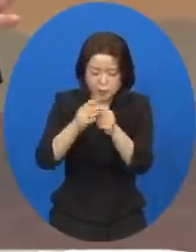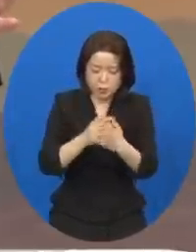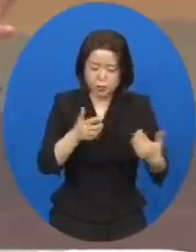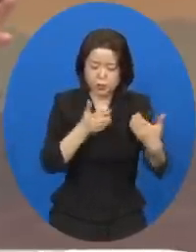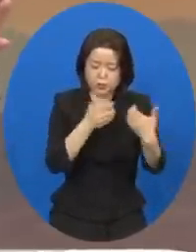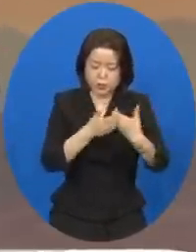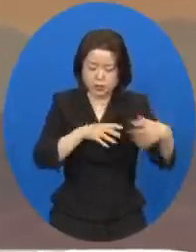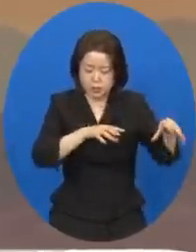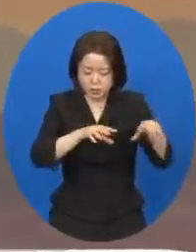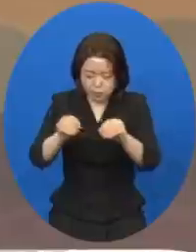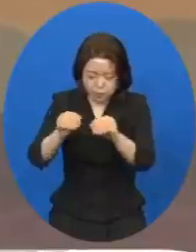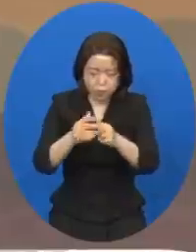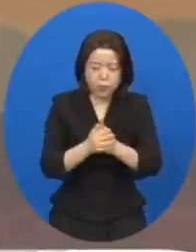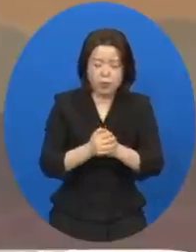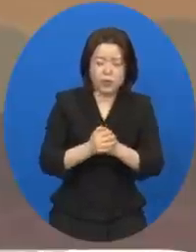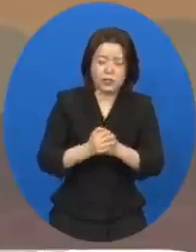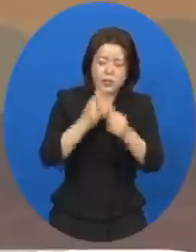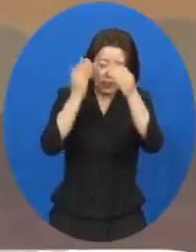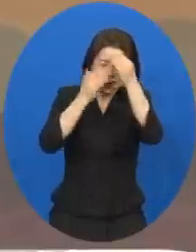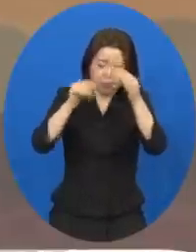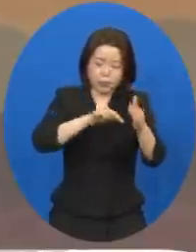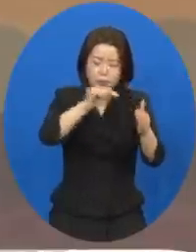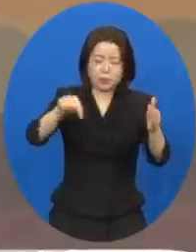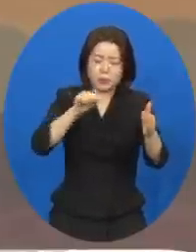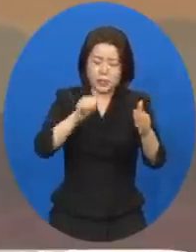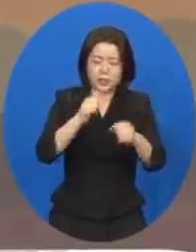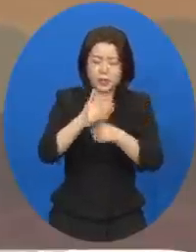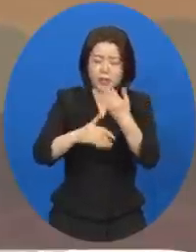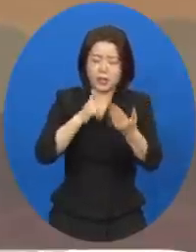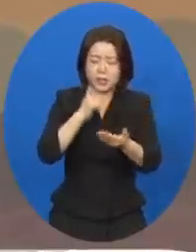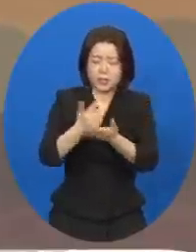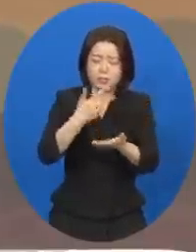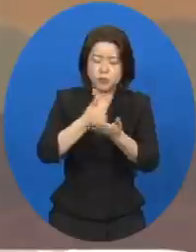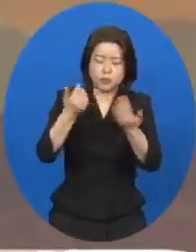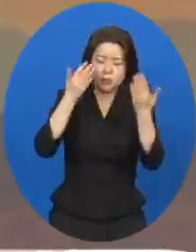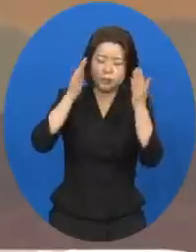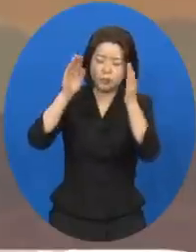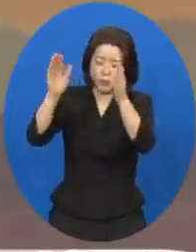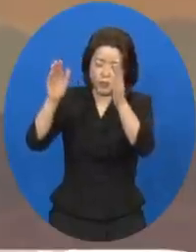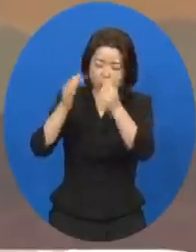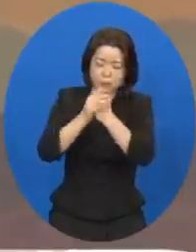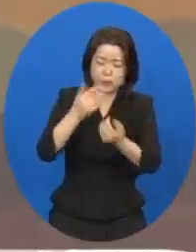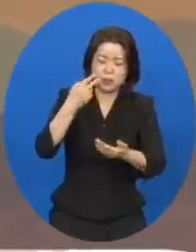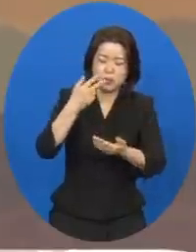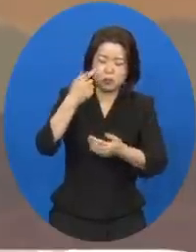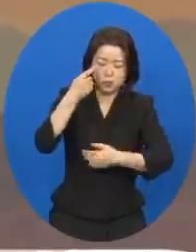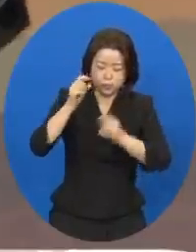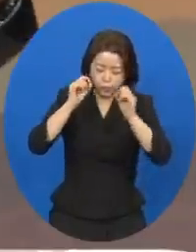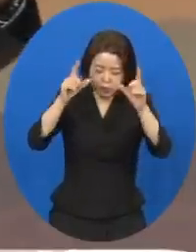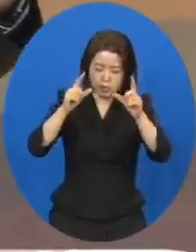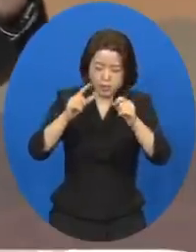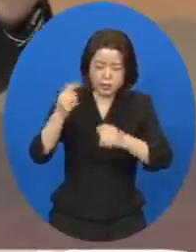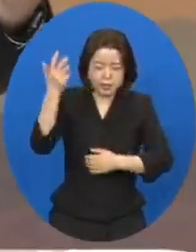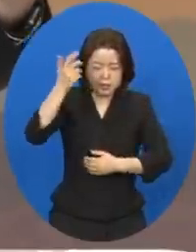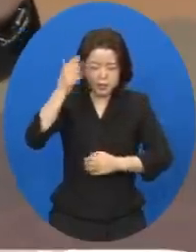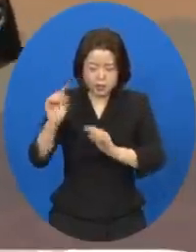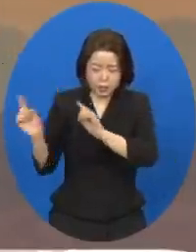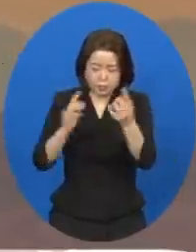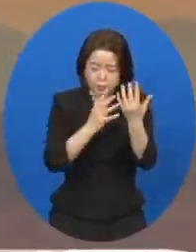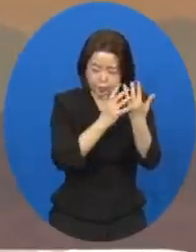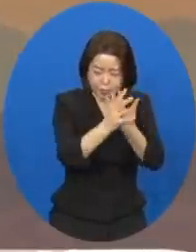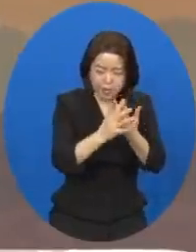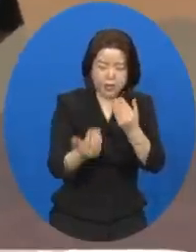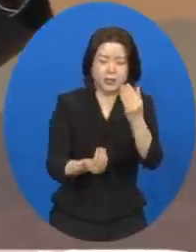그치고 하나님의 성도들 안에 하나님 주님을 바라보는 눈이 열리는 영적 대각성이